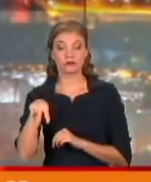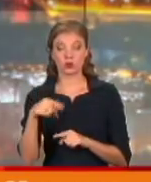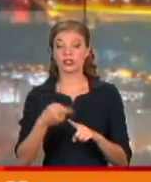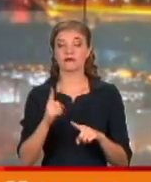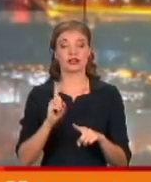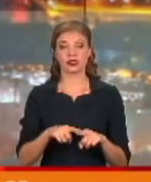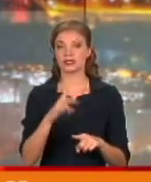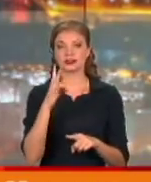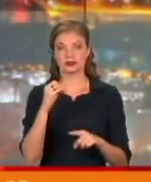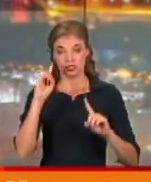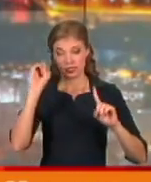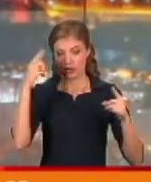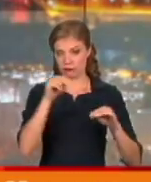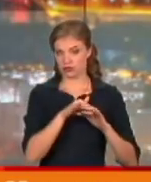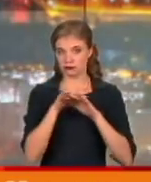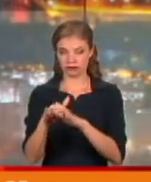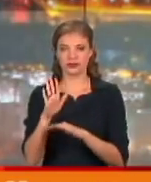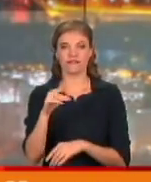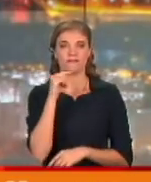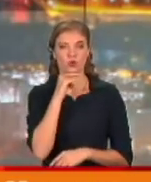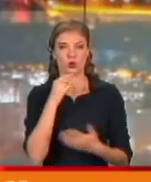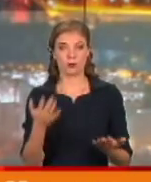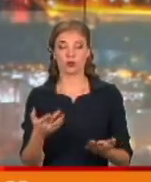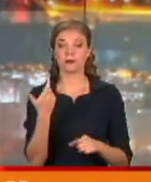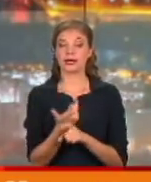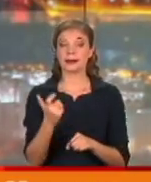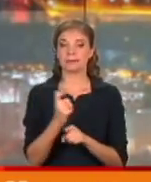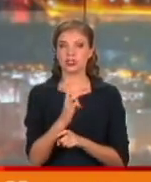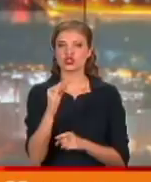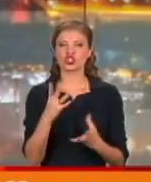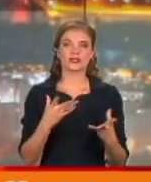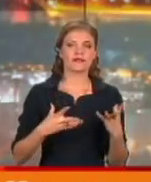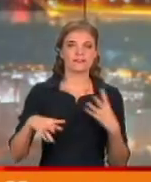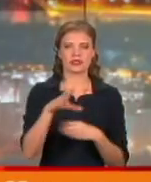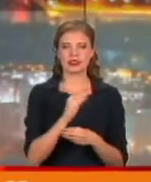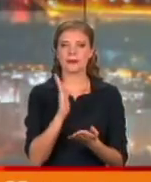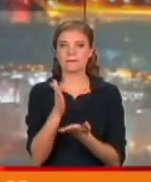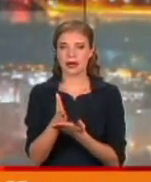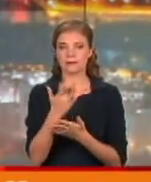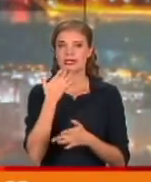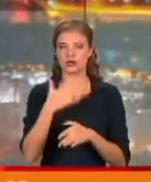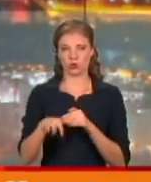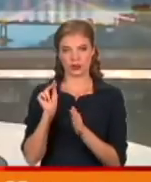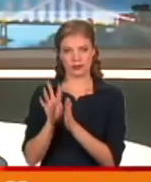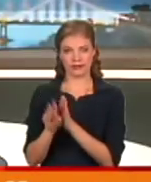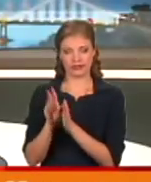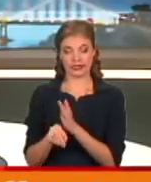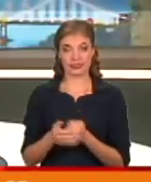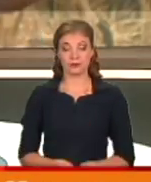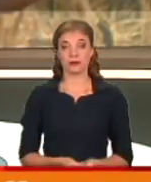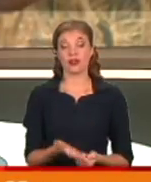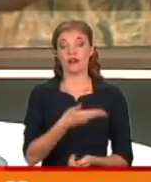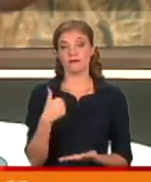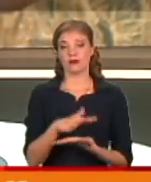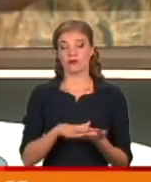це неабиякі надходження в економіку. Більше, ніж усі прямі іноземні інвестиції.